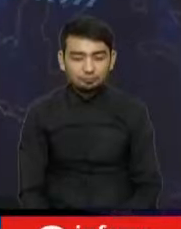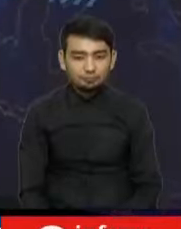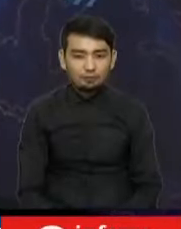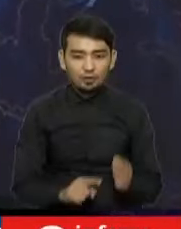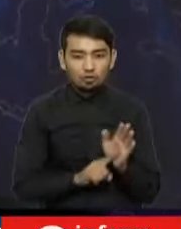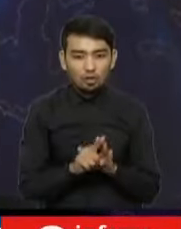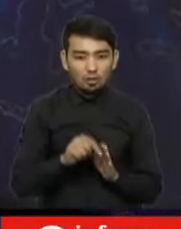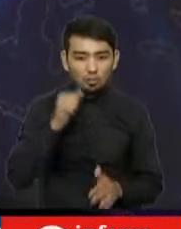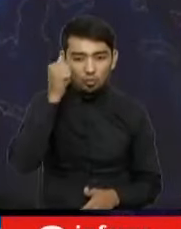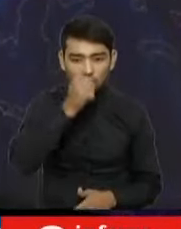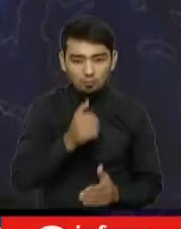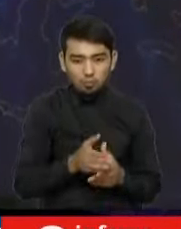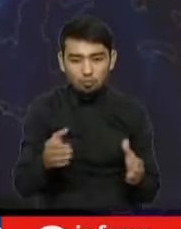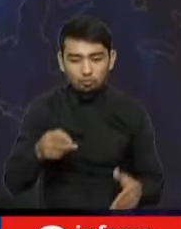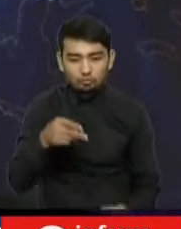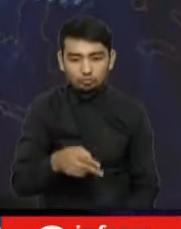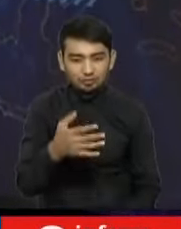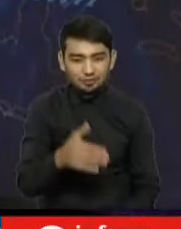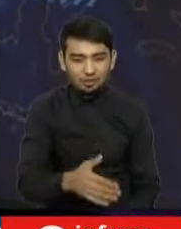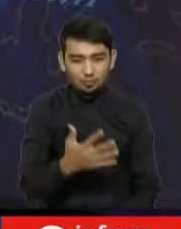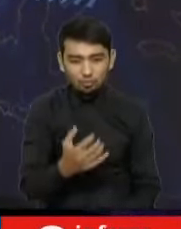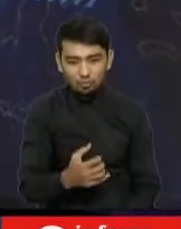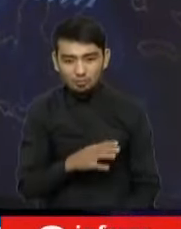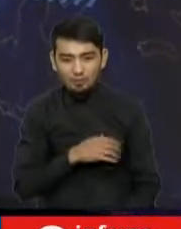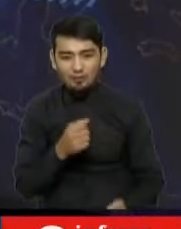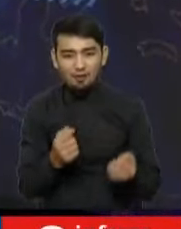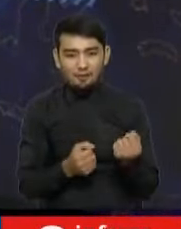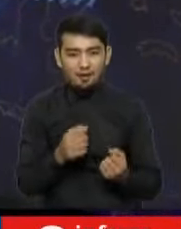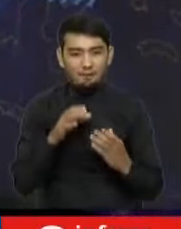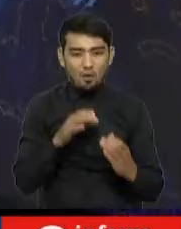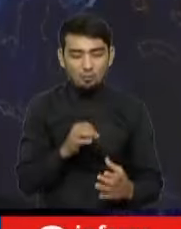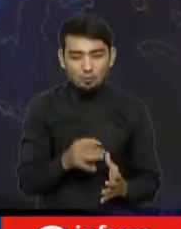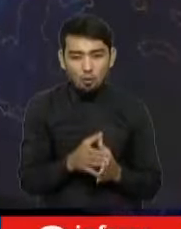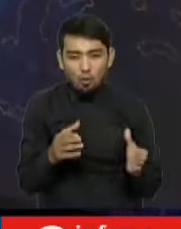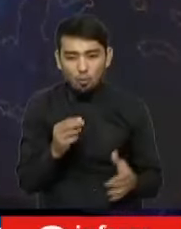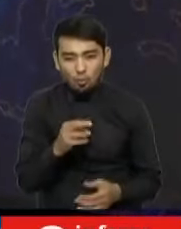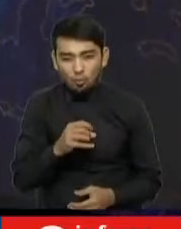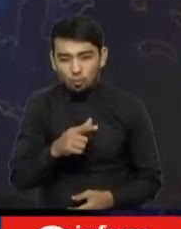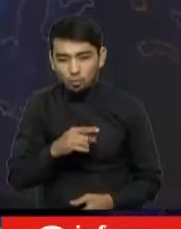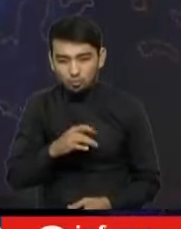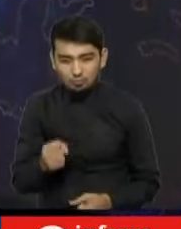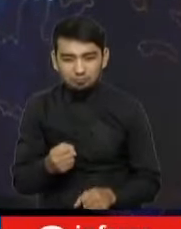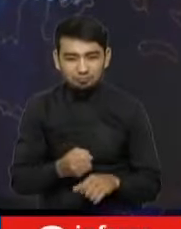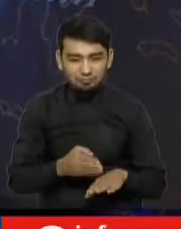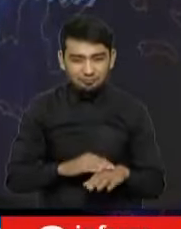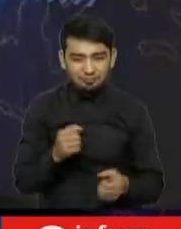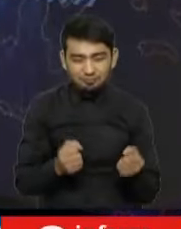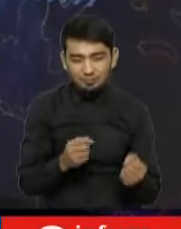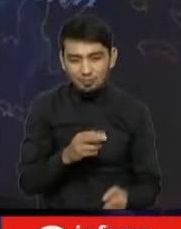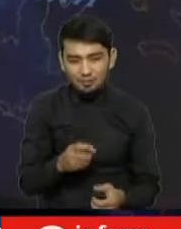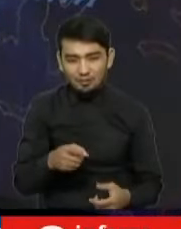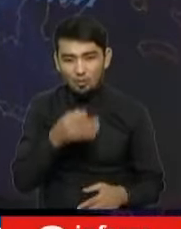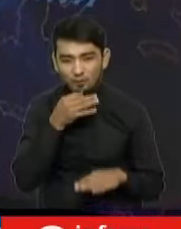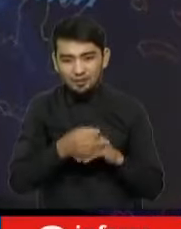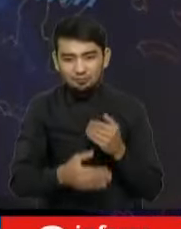начала года больше 2500 водителей автобусов и больше грузов привлекли к административной ответственности за